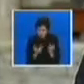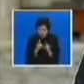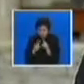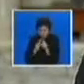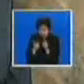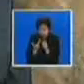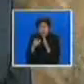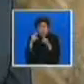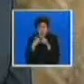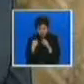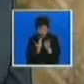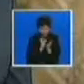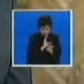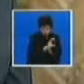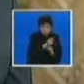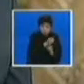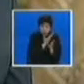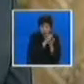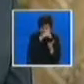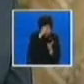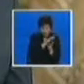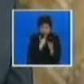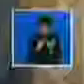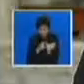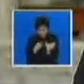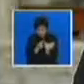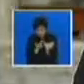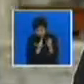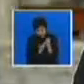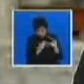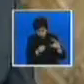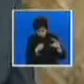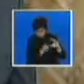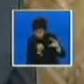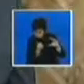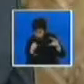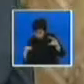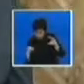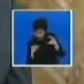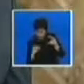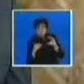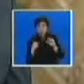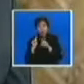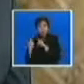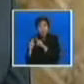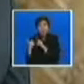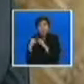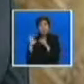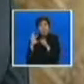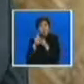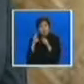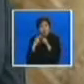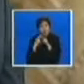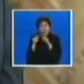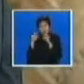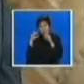ท่านพูดถึงเนี่ยท่านหมายถึงค่าบำรุงการศึกษาต่างๆด้วยหรือเปล่าคะ คือคำว่าแอบแฝงเนี่ยที่ต้องใช้คำนี้เพราะว่าแต่เราโรงเ